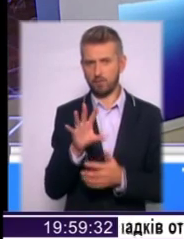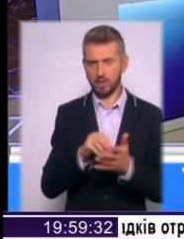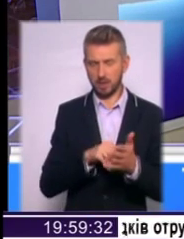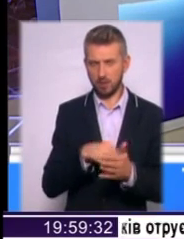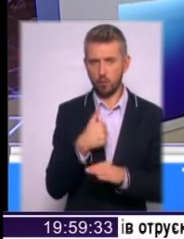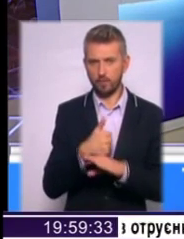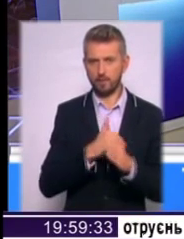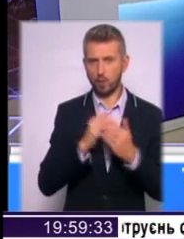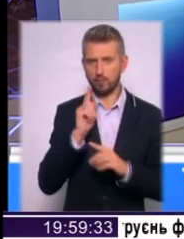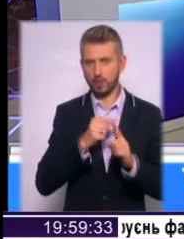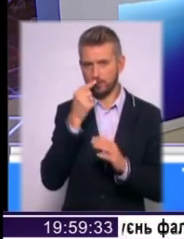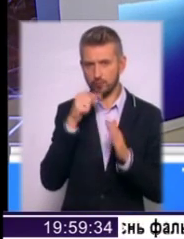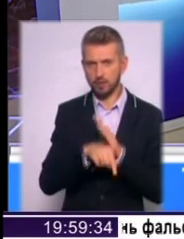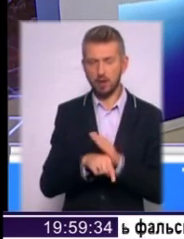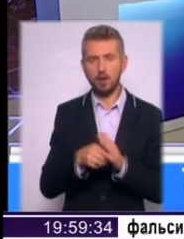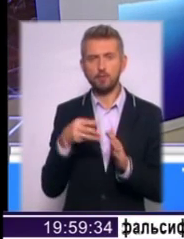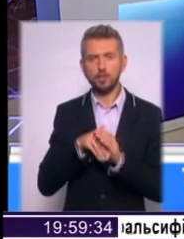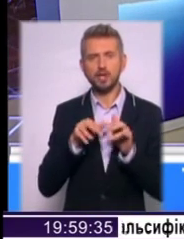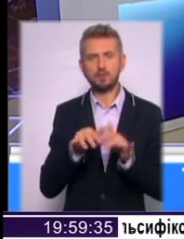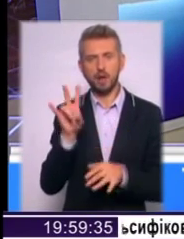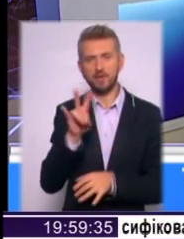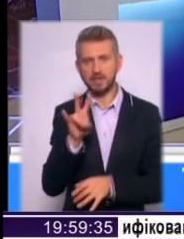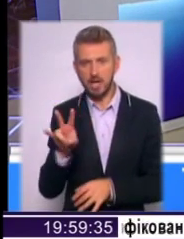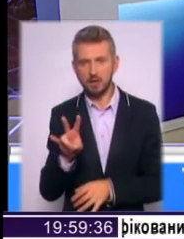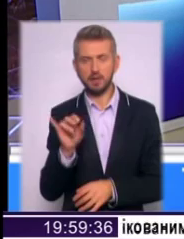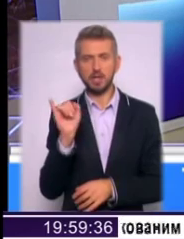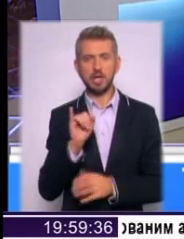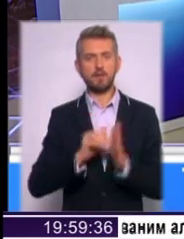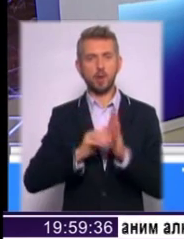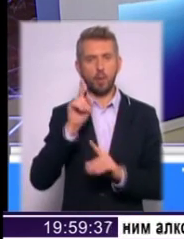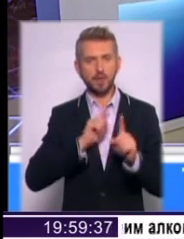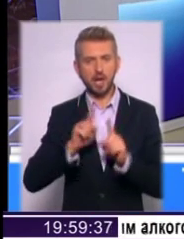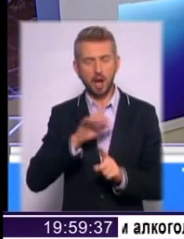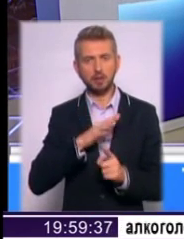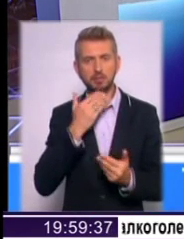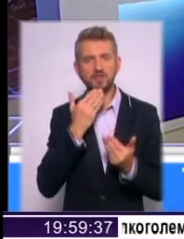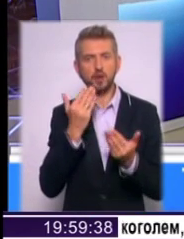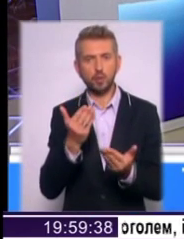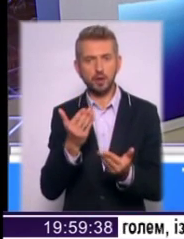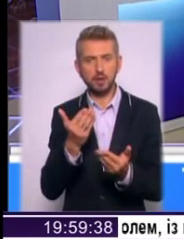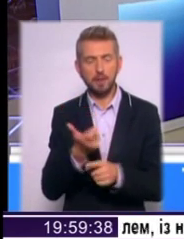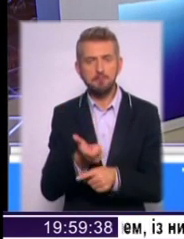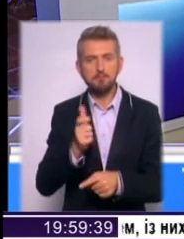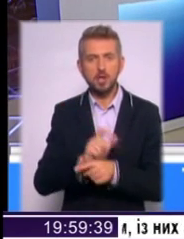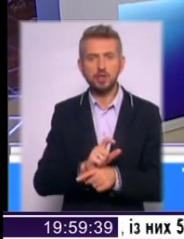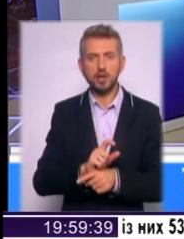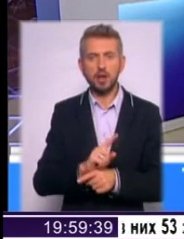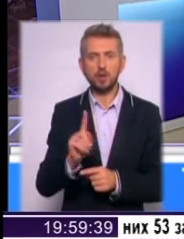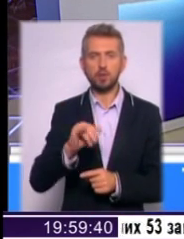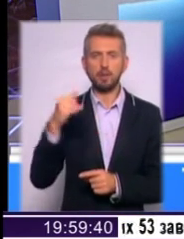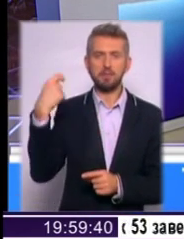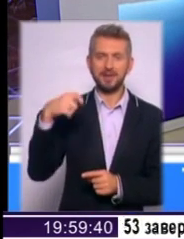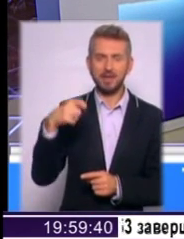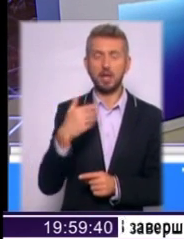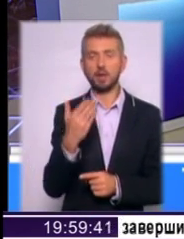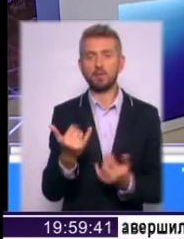Ради втручається в внутрішні справи церкви, і Верховна Рада звернула більшість, щоб і президент, і ви